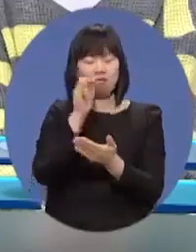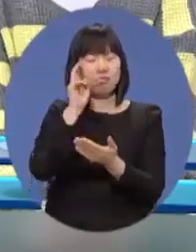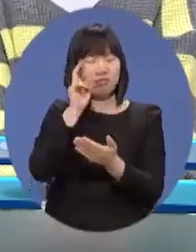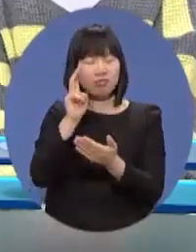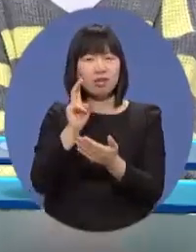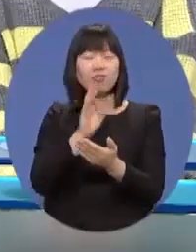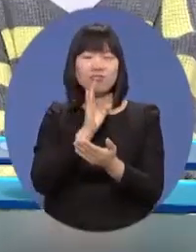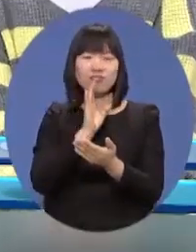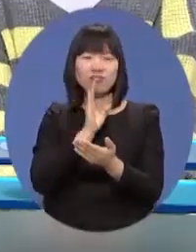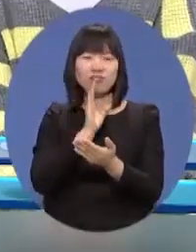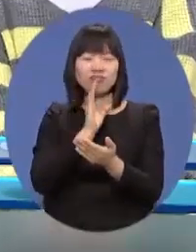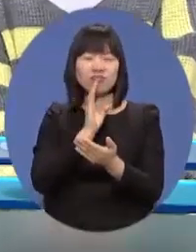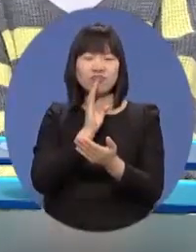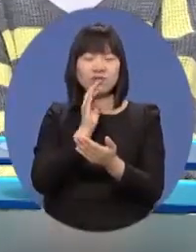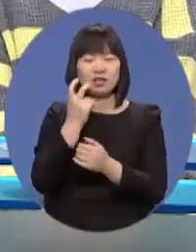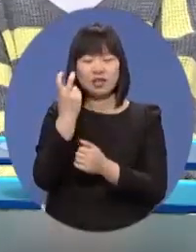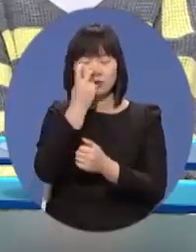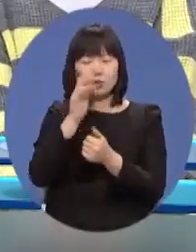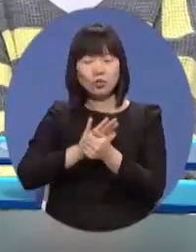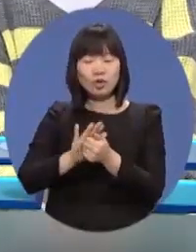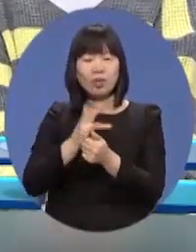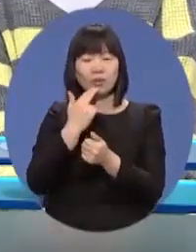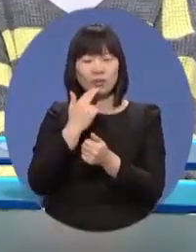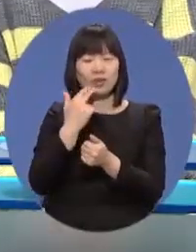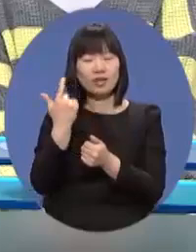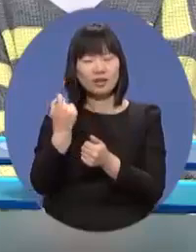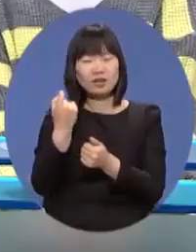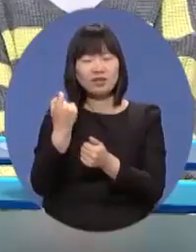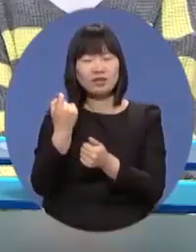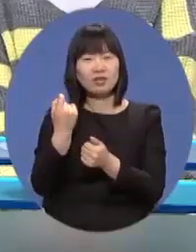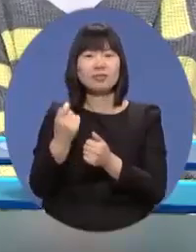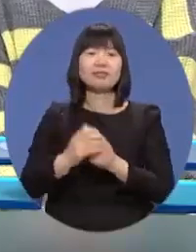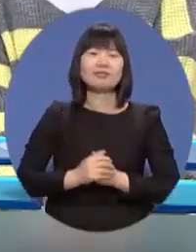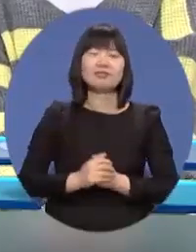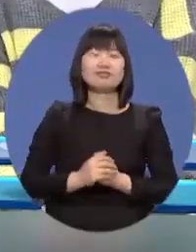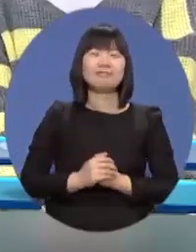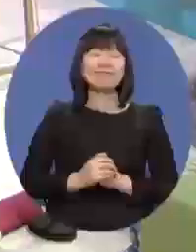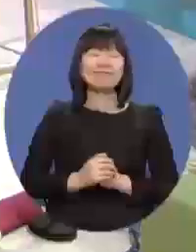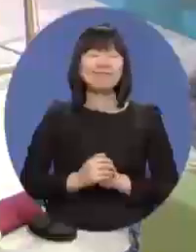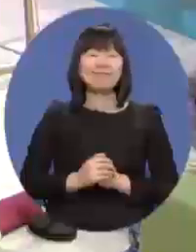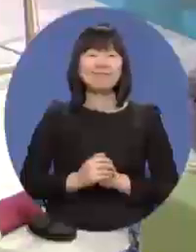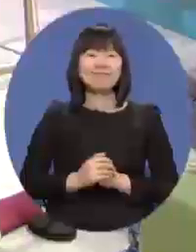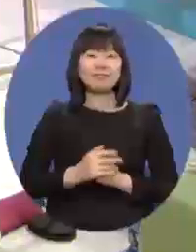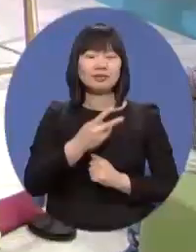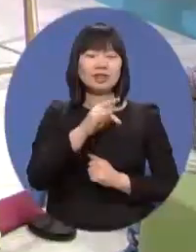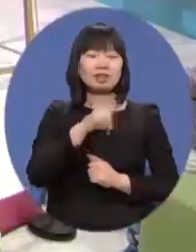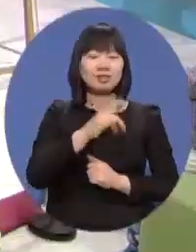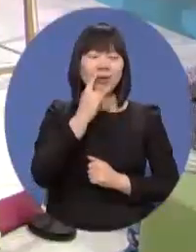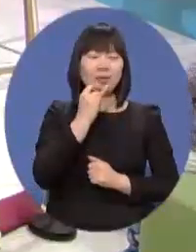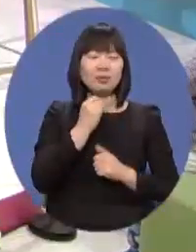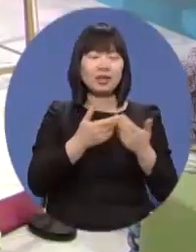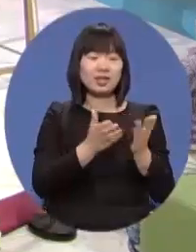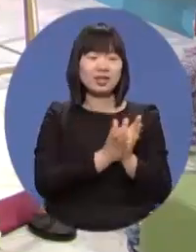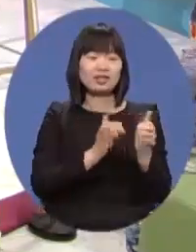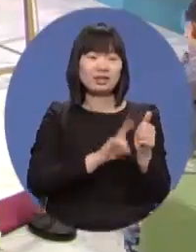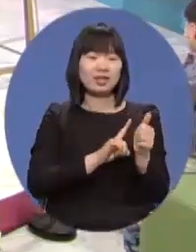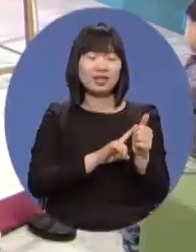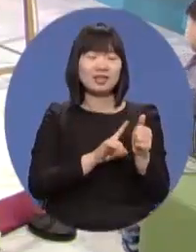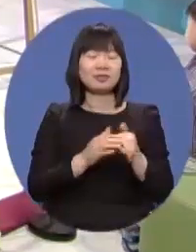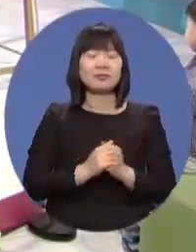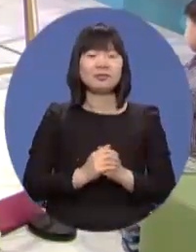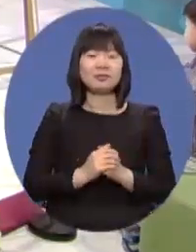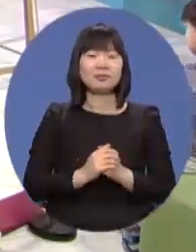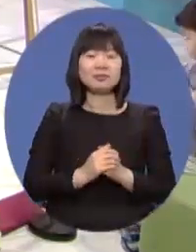있는데 생길 수 있죠. 그런 부분을 고려해 주지 않은 점이 좀 문제인 것 같습니다. 알겠습니다. 네. 자, 다음 다둥이 형 팀.